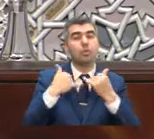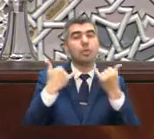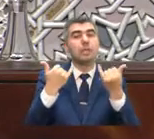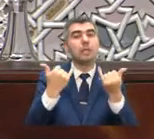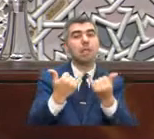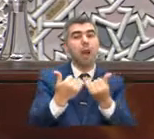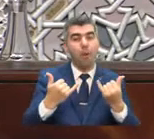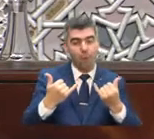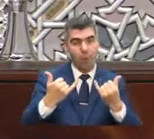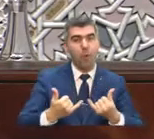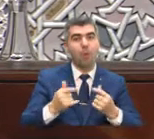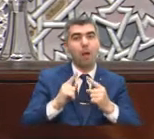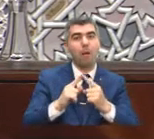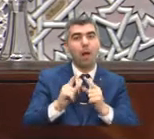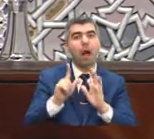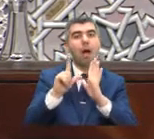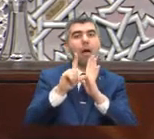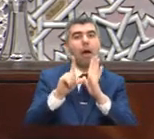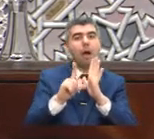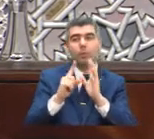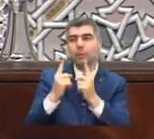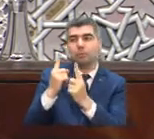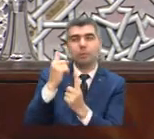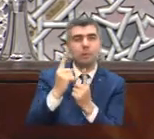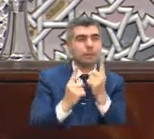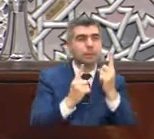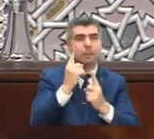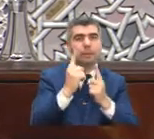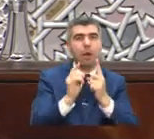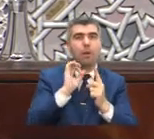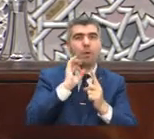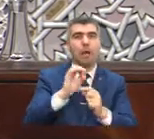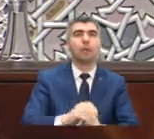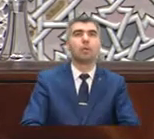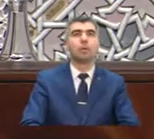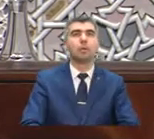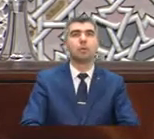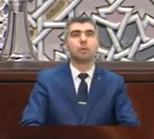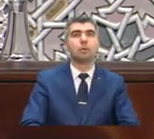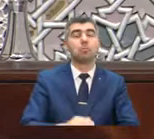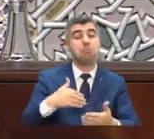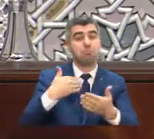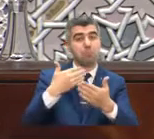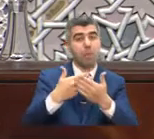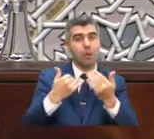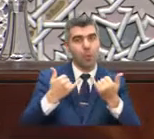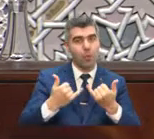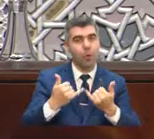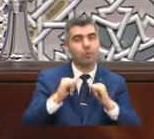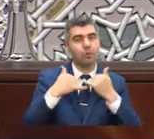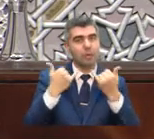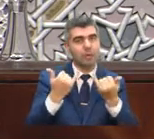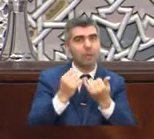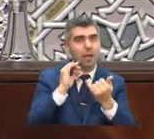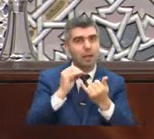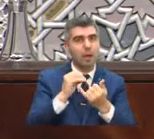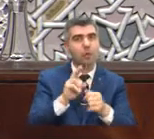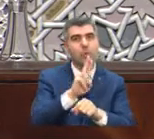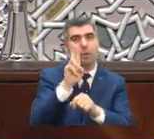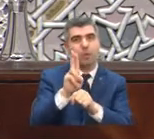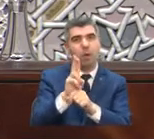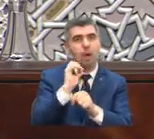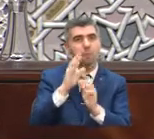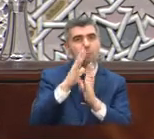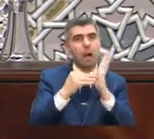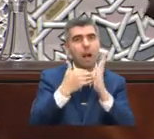تخصص للدراسة والتصويت على مشاريع القوانين الجاهزة، وذلك مباشرة بعد هذه الجلسة